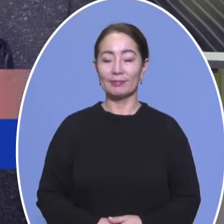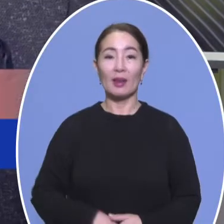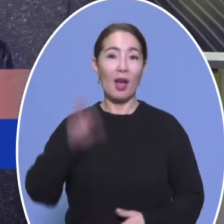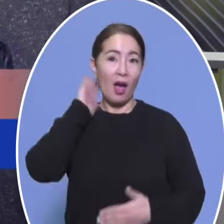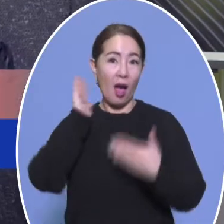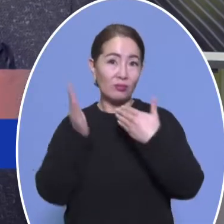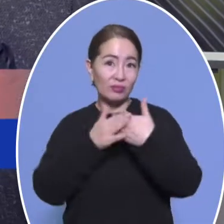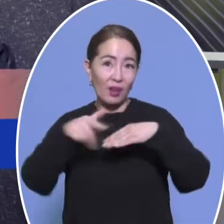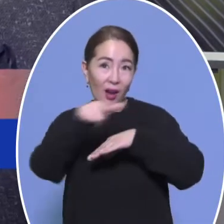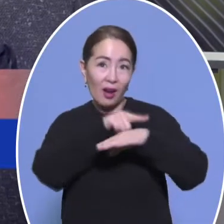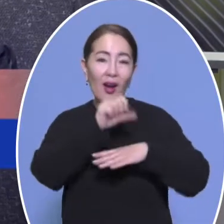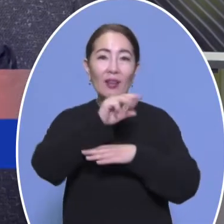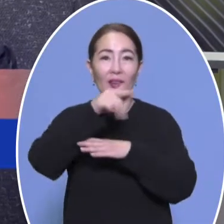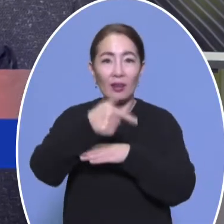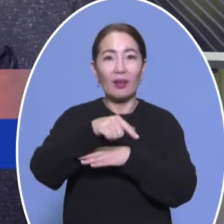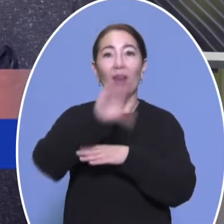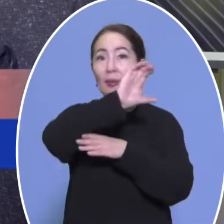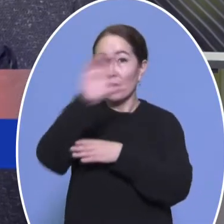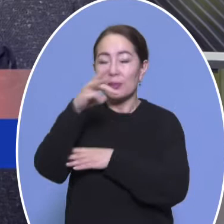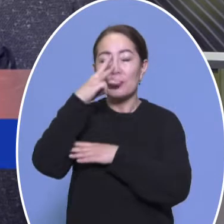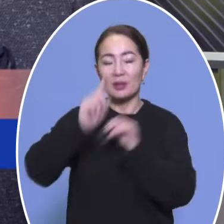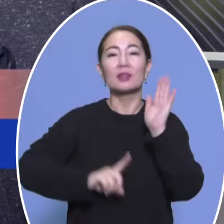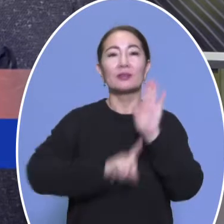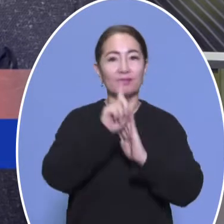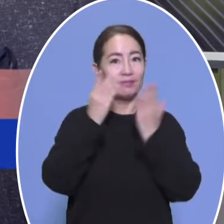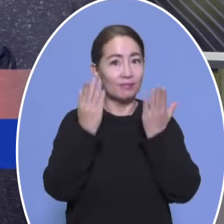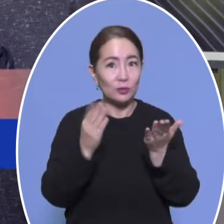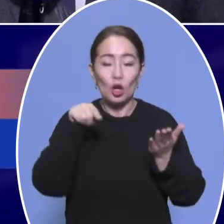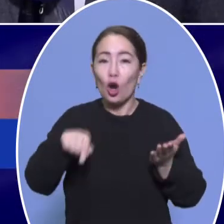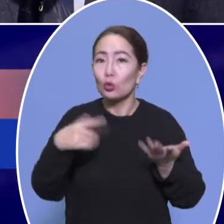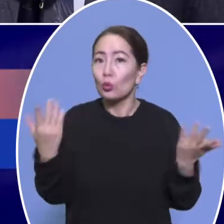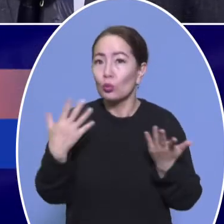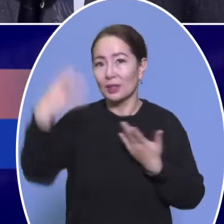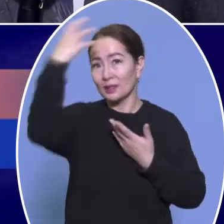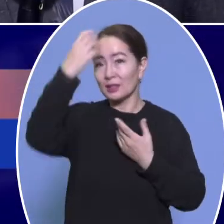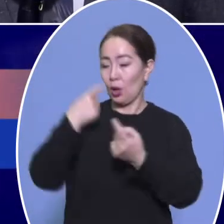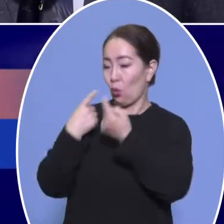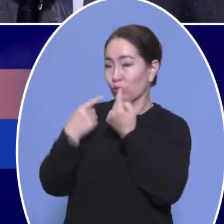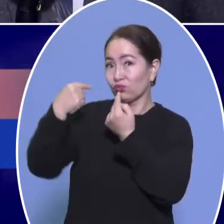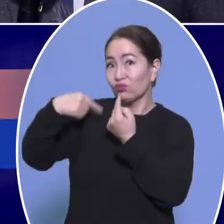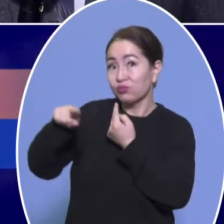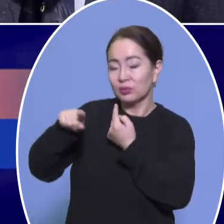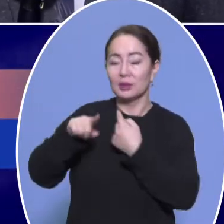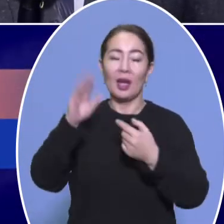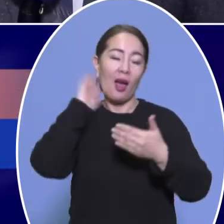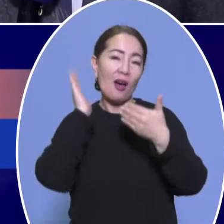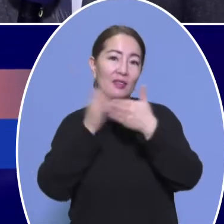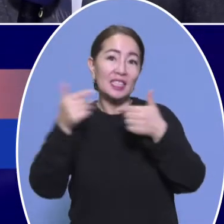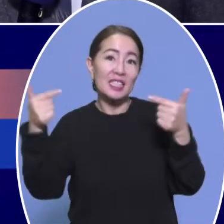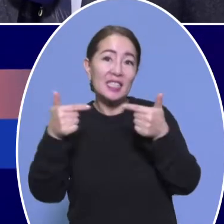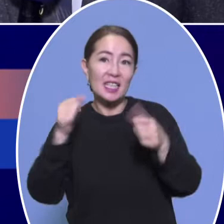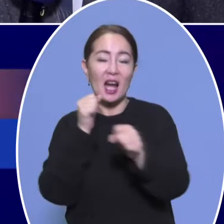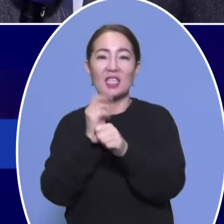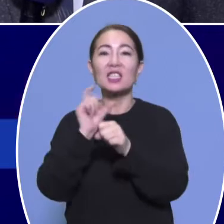Амжилттай тэмцэх газрын мэдээлэл өгүүлгийн ээлж дугаар хэлж байна. За өнөөдөрхөө дугаараар бид засгийн газрын хурлаанаар авилгын эсрэг ажлын хэсэг